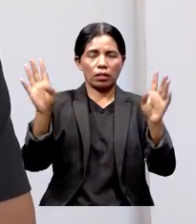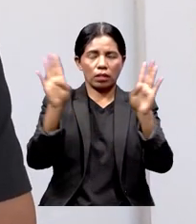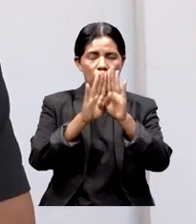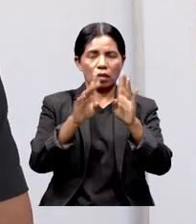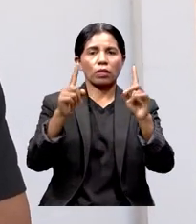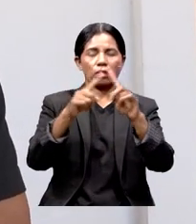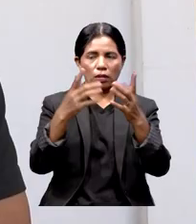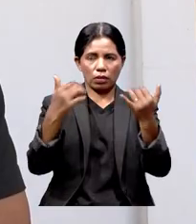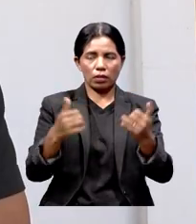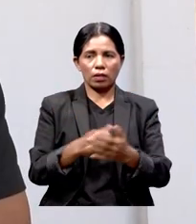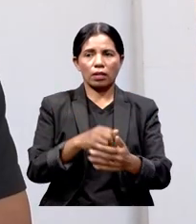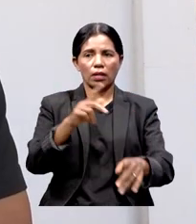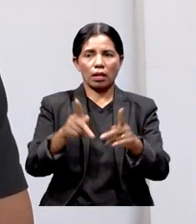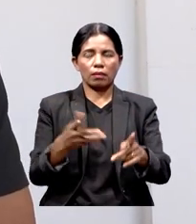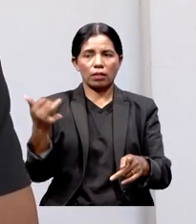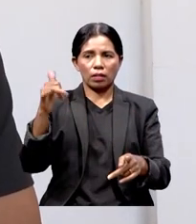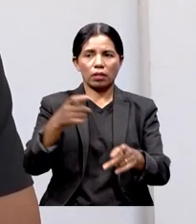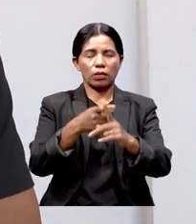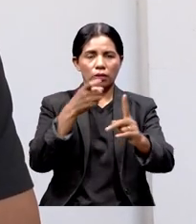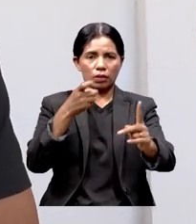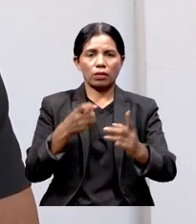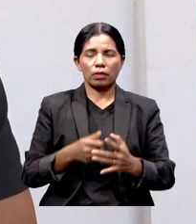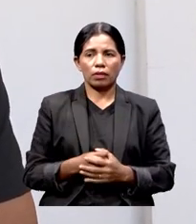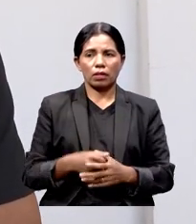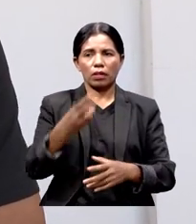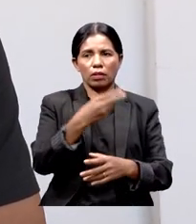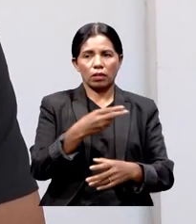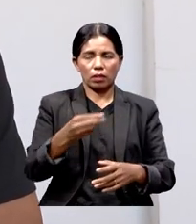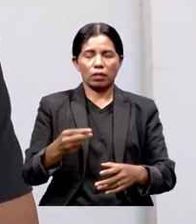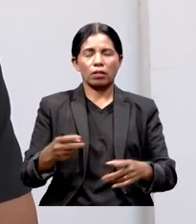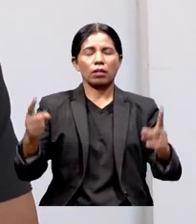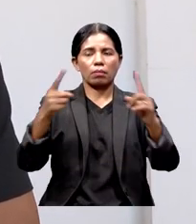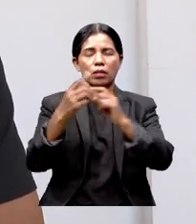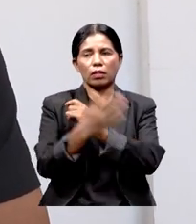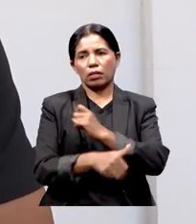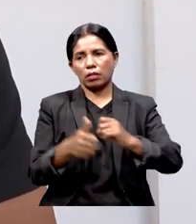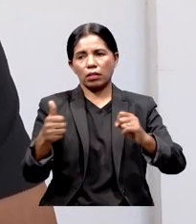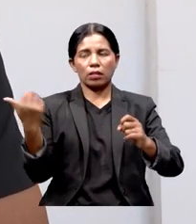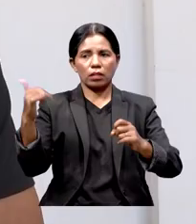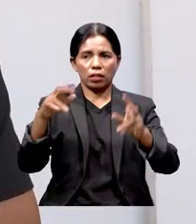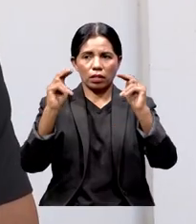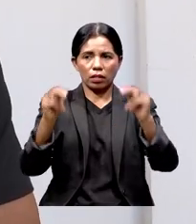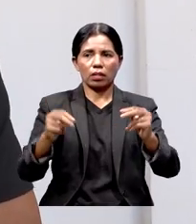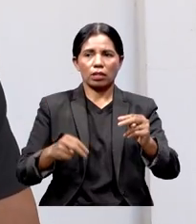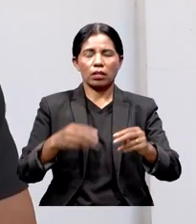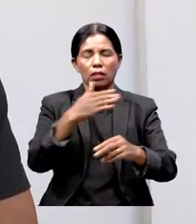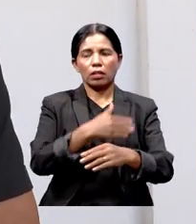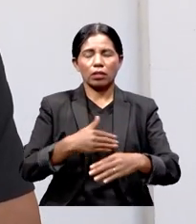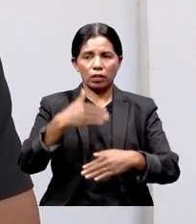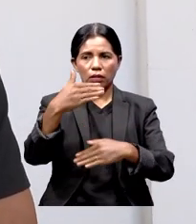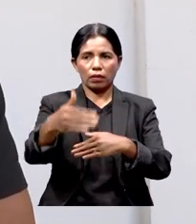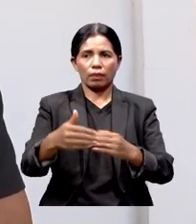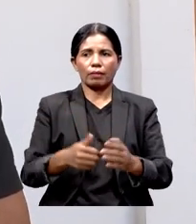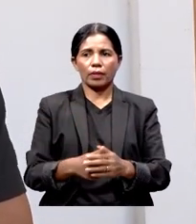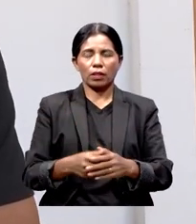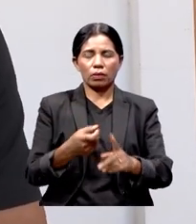e passageiros ira nebe maka mais Indonesia mais estrangeiros ira tengi através via a